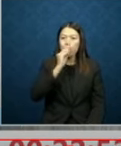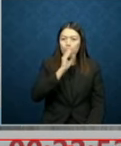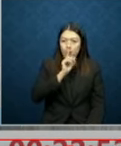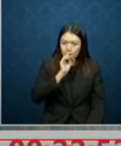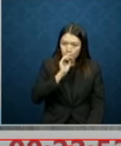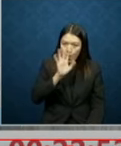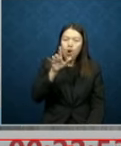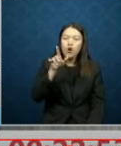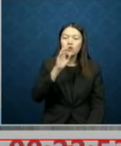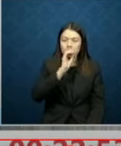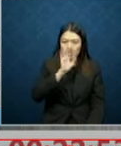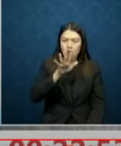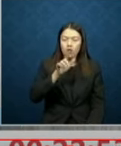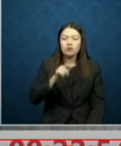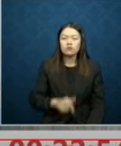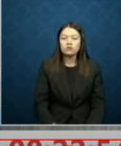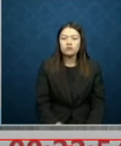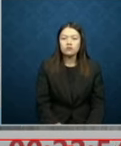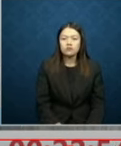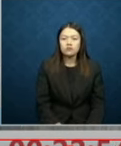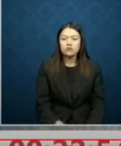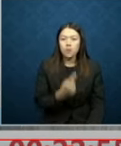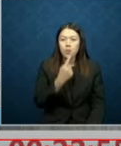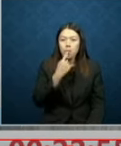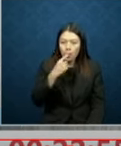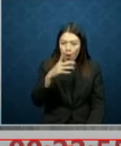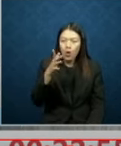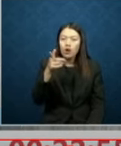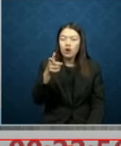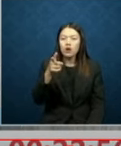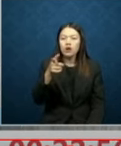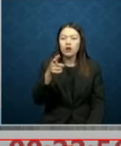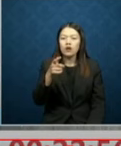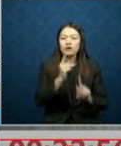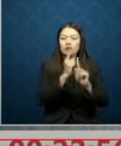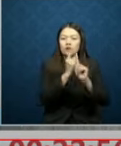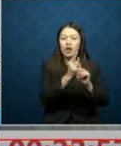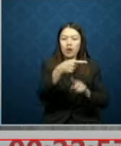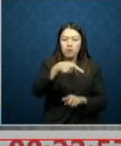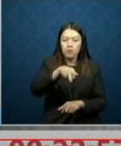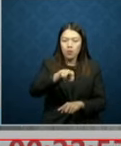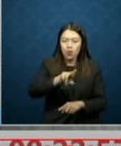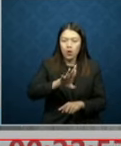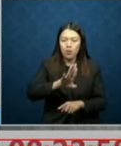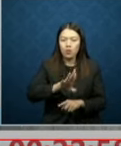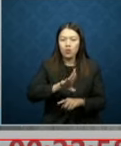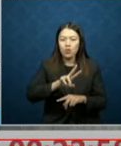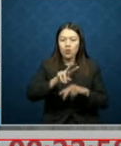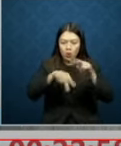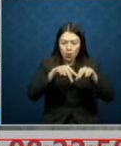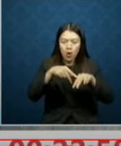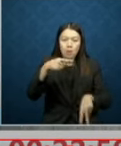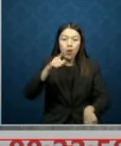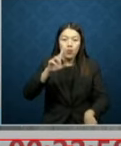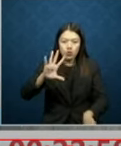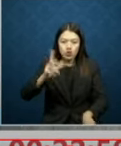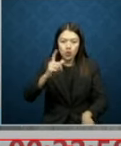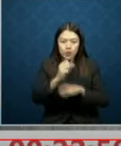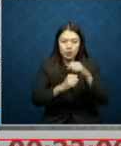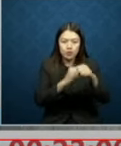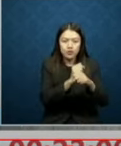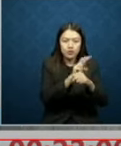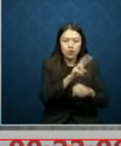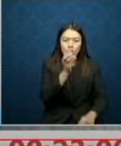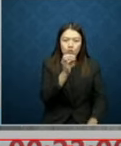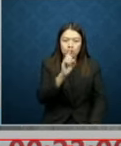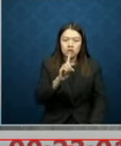ครับด้วยวาจาตามพระราชบัญญัติประกอบรัฐธรรมนูญว่าด้วยการป้องกันและปราบปรามการทุจริตพ.ศ. 2561มาต